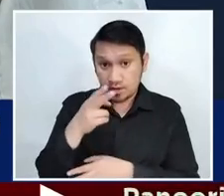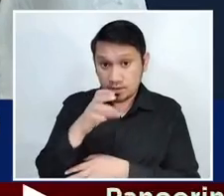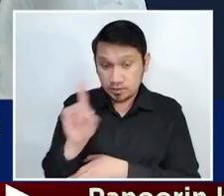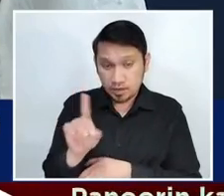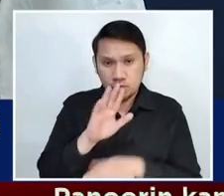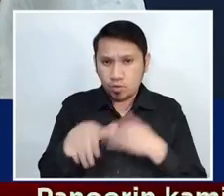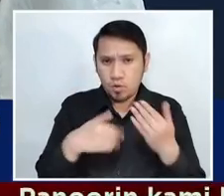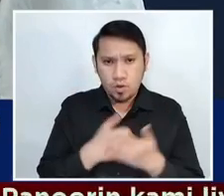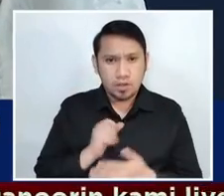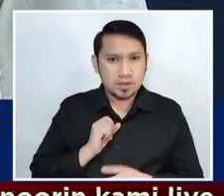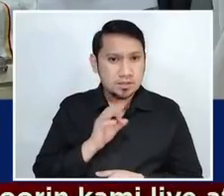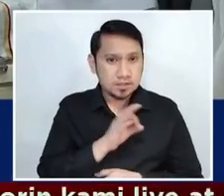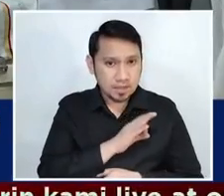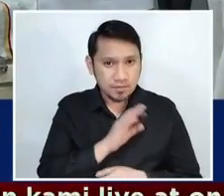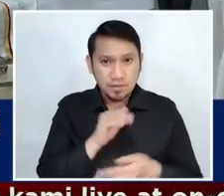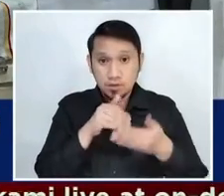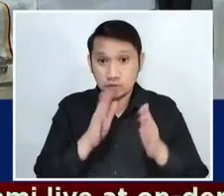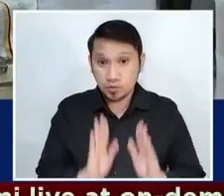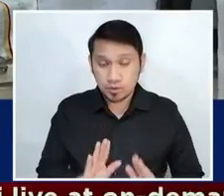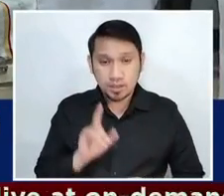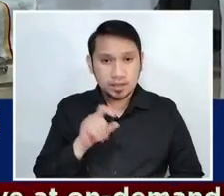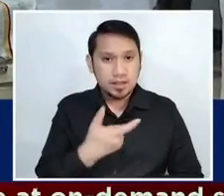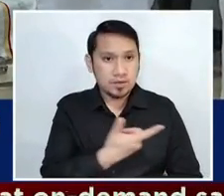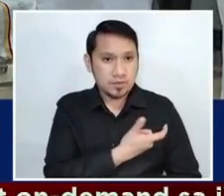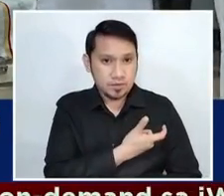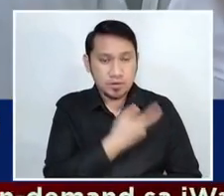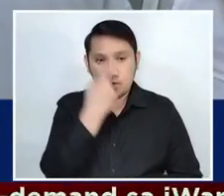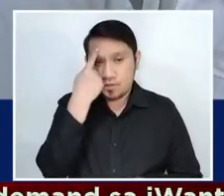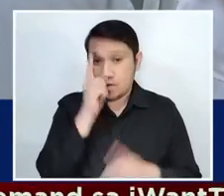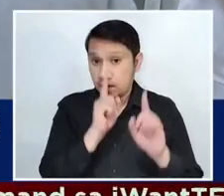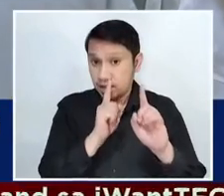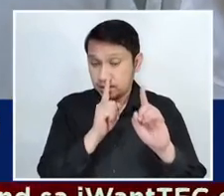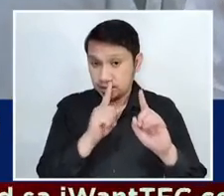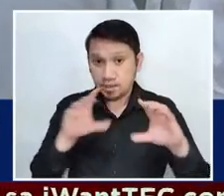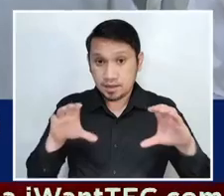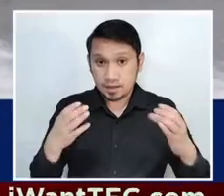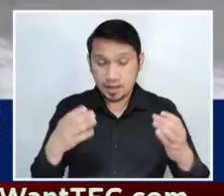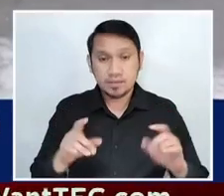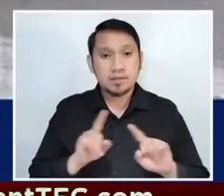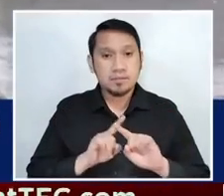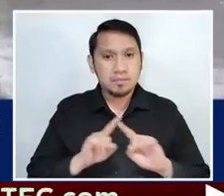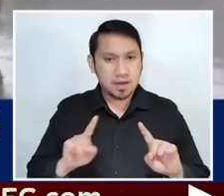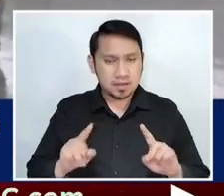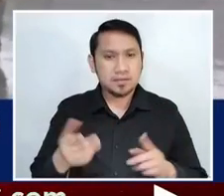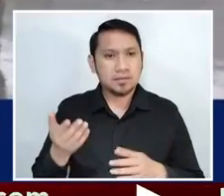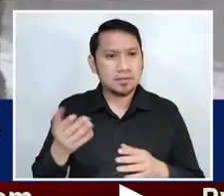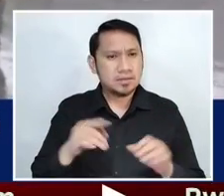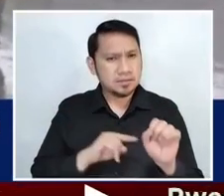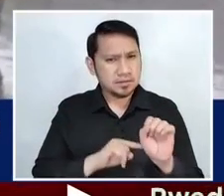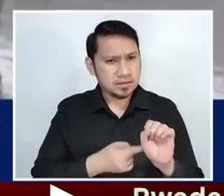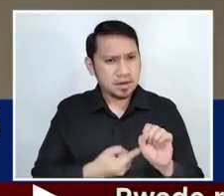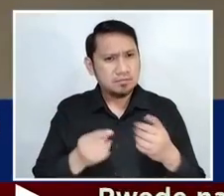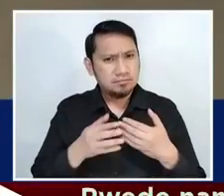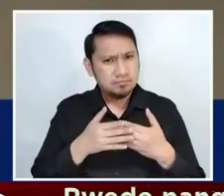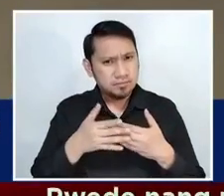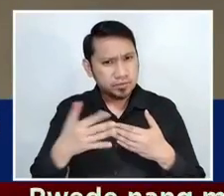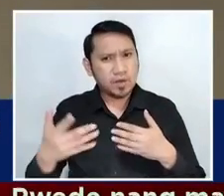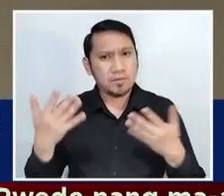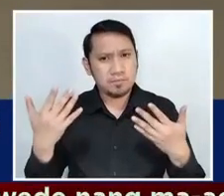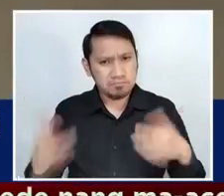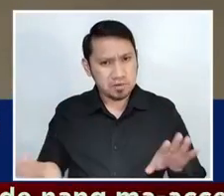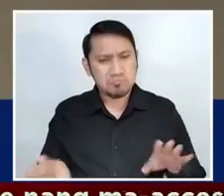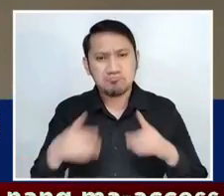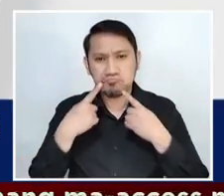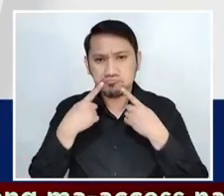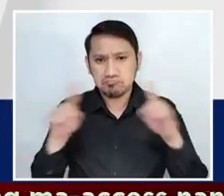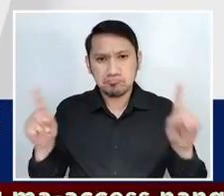na magpabakuna laban sa virus para makadalo sa mga classroom session. Pero simulaan niya noon ay dumami na ang nabakunahan laban sa